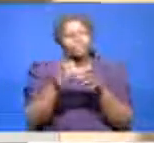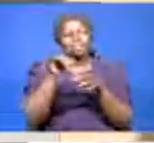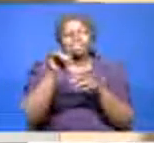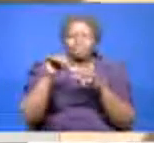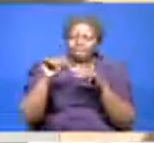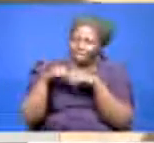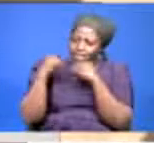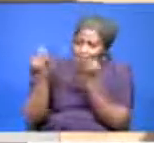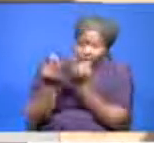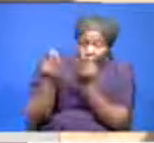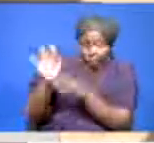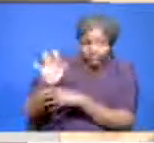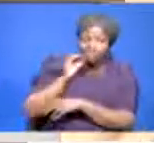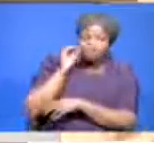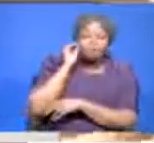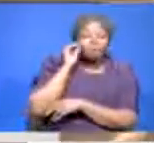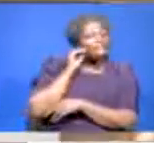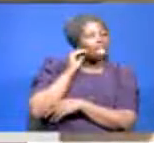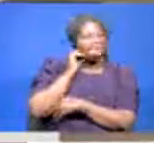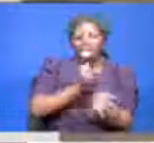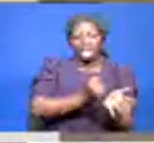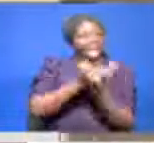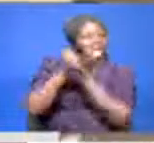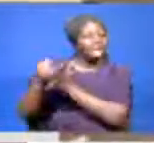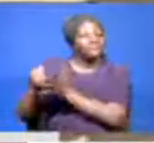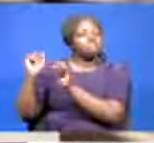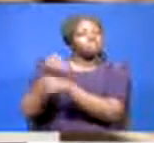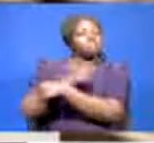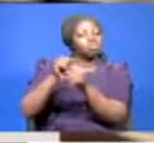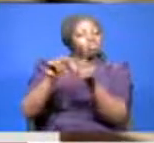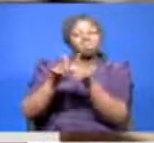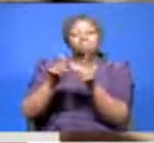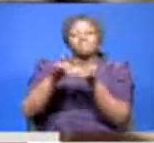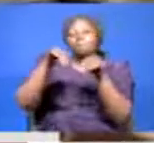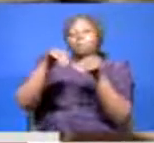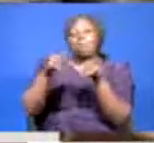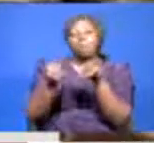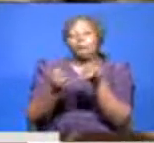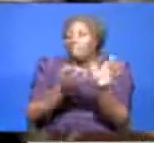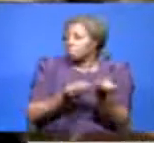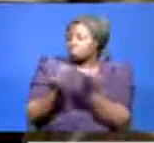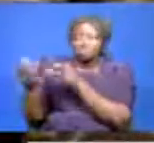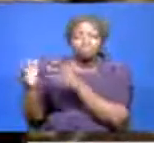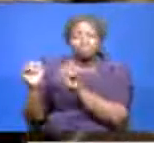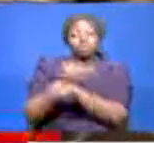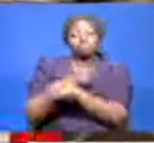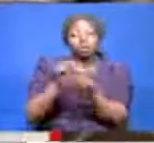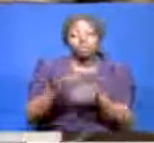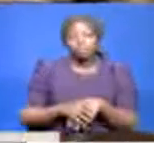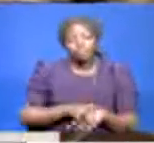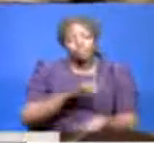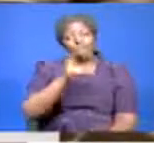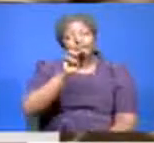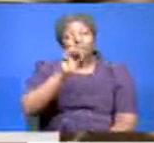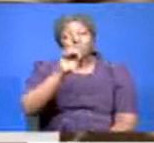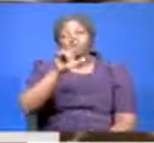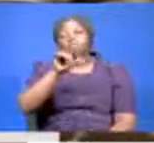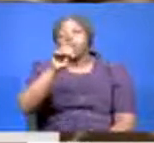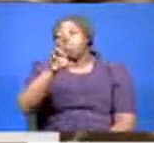hawezi kuisaidia ama hawezi pereka hata unga nyumbani. Mororo imekuwa tisho, hakuna mtu anaweza